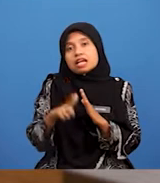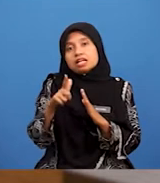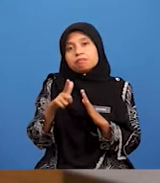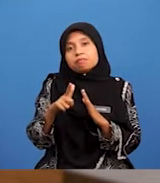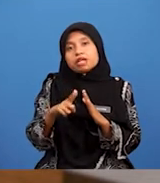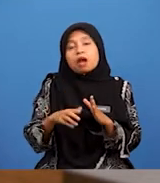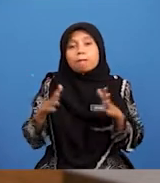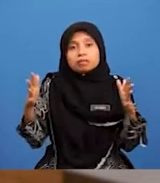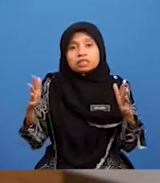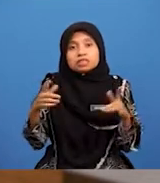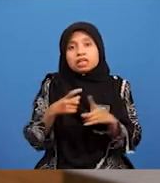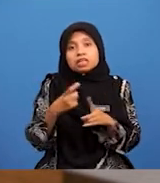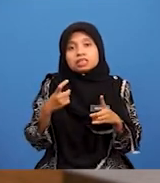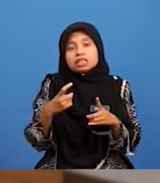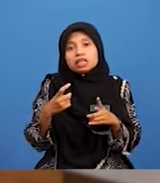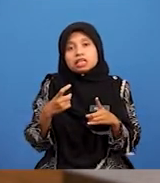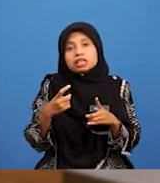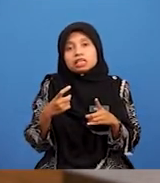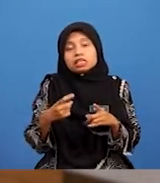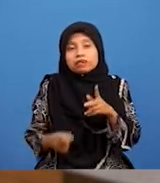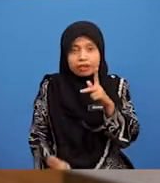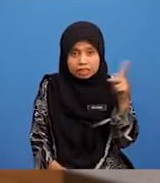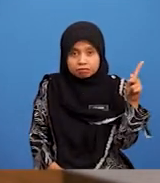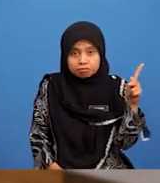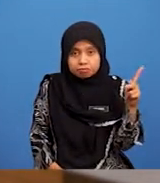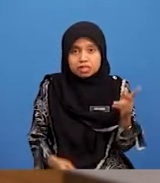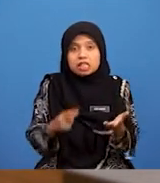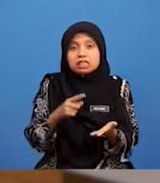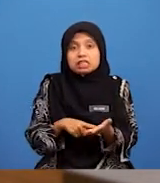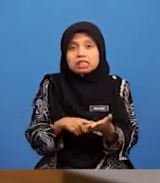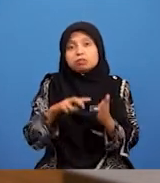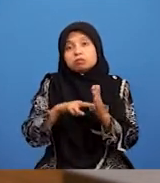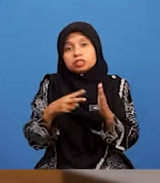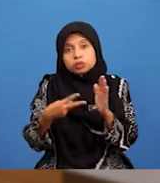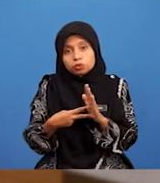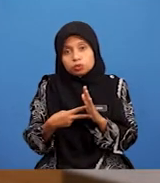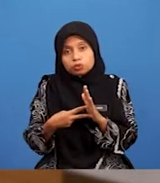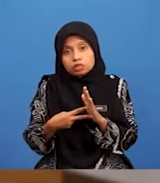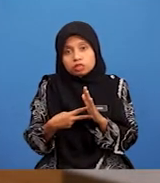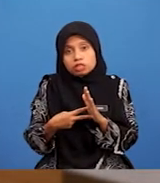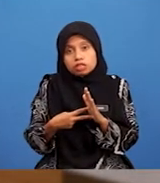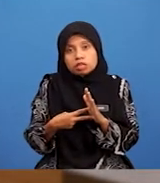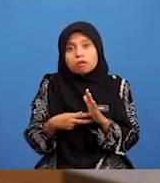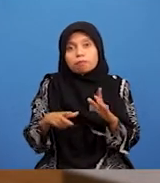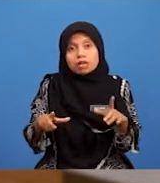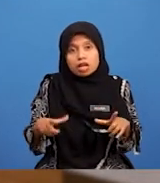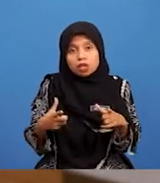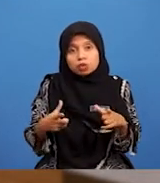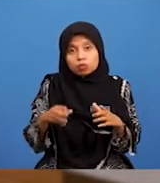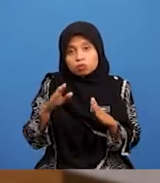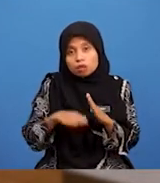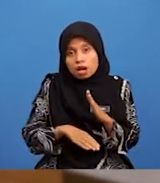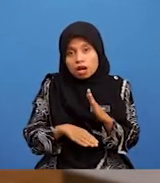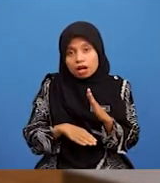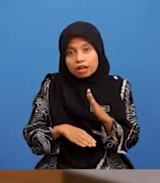lebih besar daripada jumlah di sebelah kredit, ini bermaksud berlaku kurangan